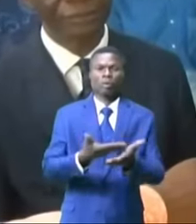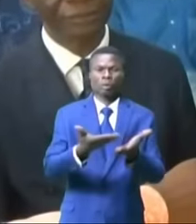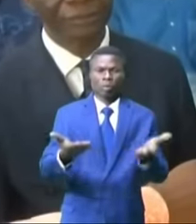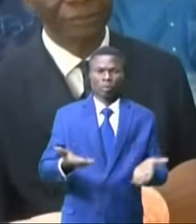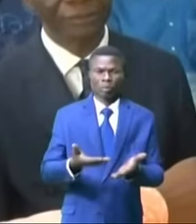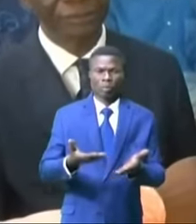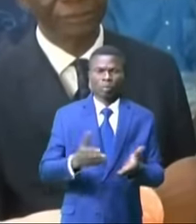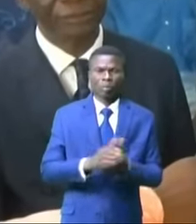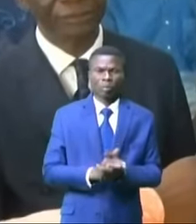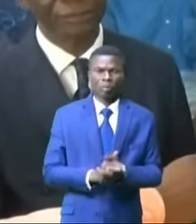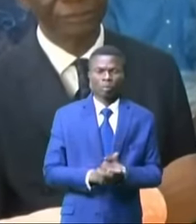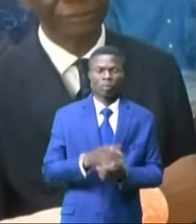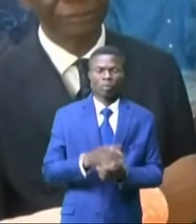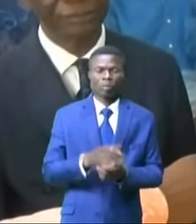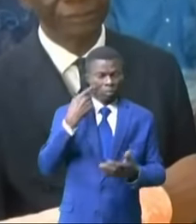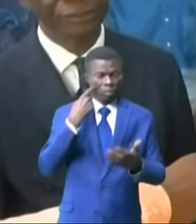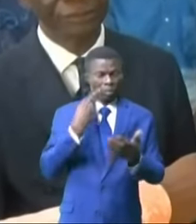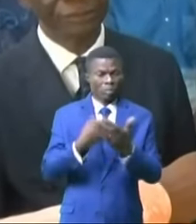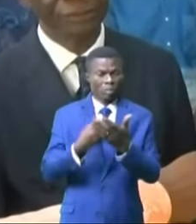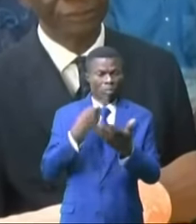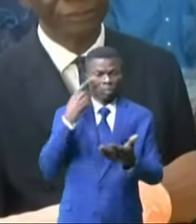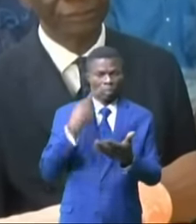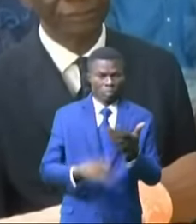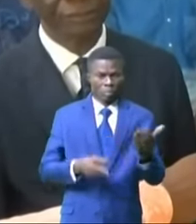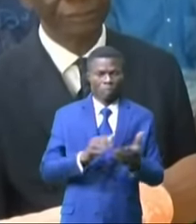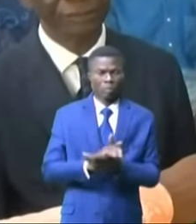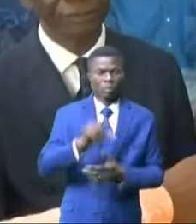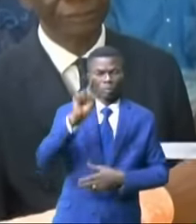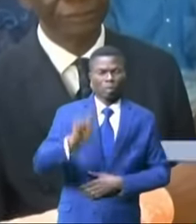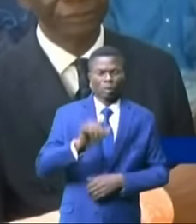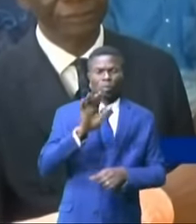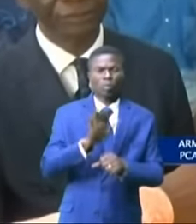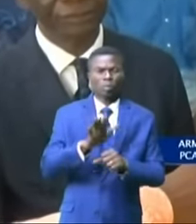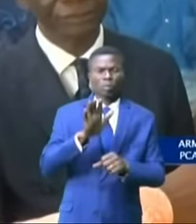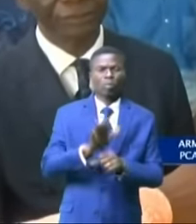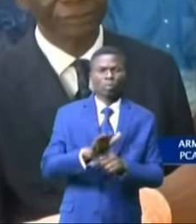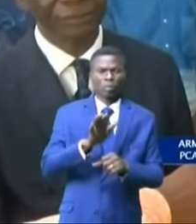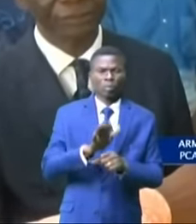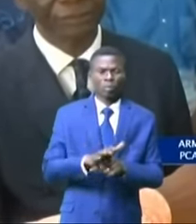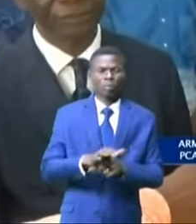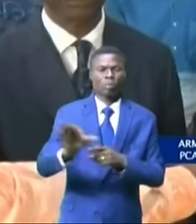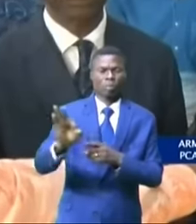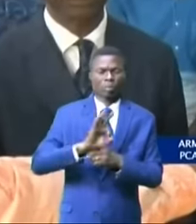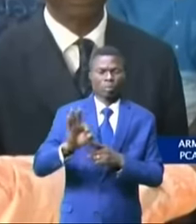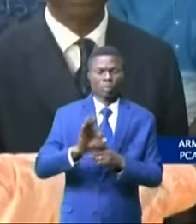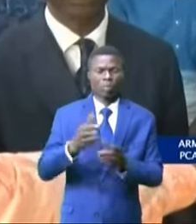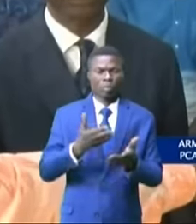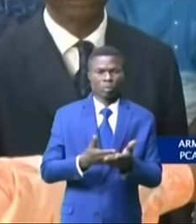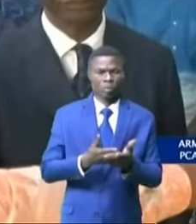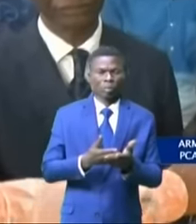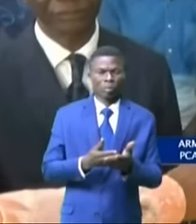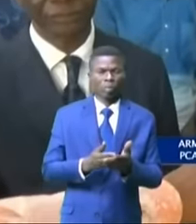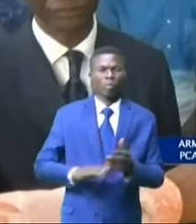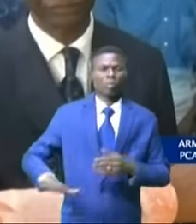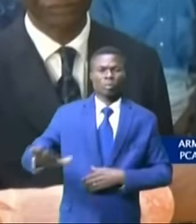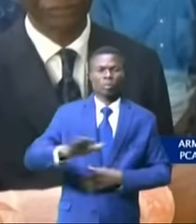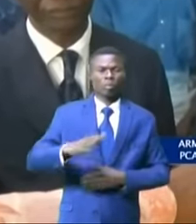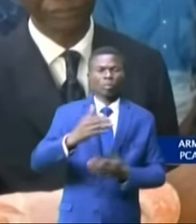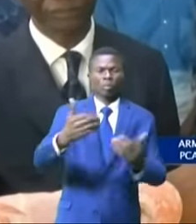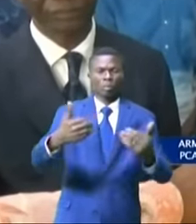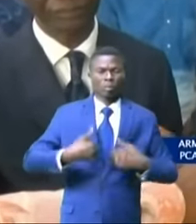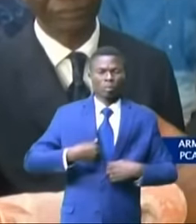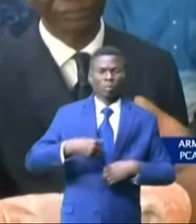parmi les choses que nous avons constatées, c'est qu'il y a un besoin énorme de formation. Le pays profite à plusieurs